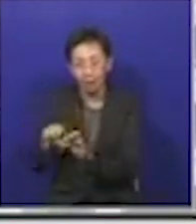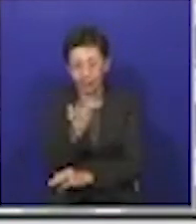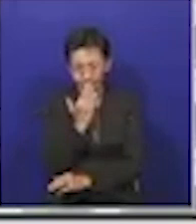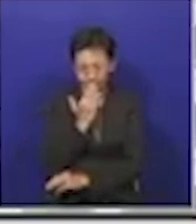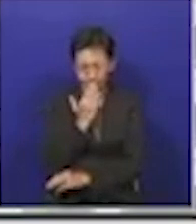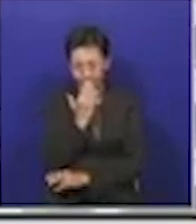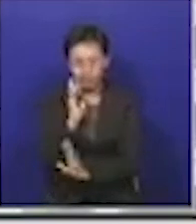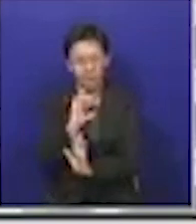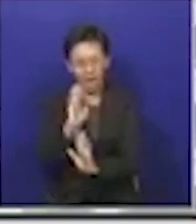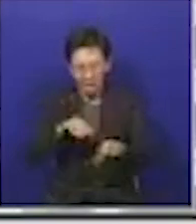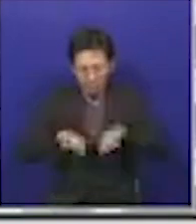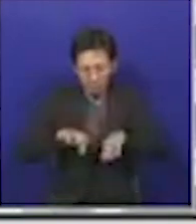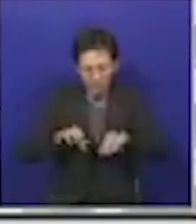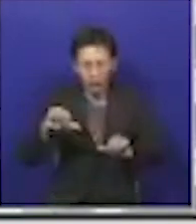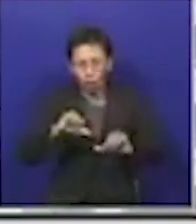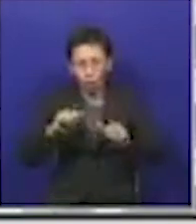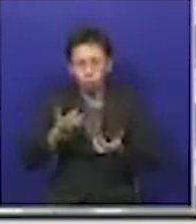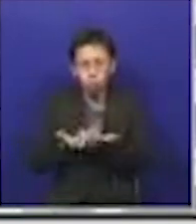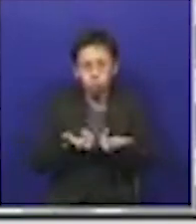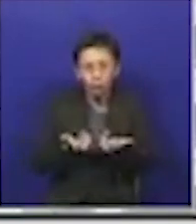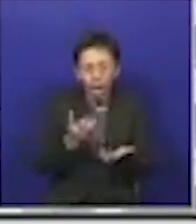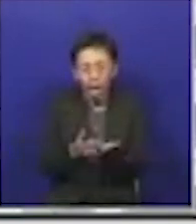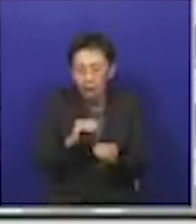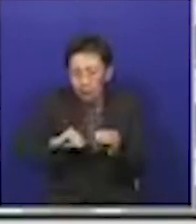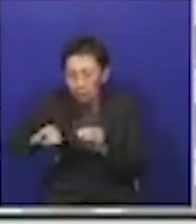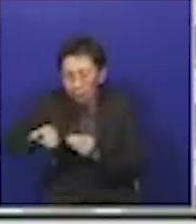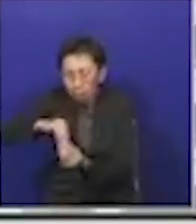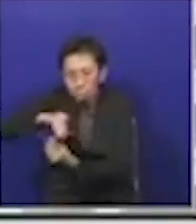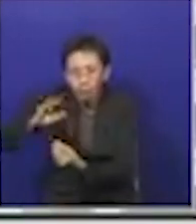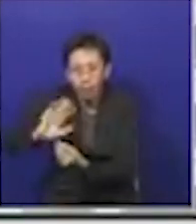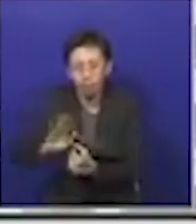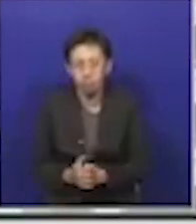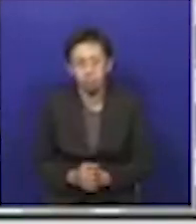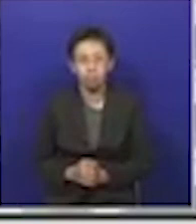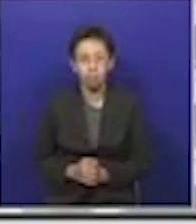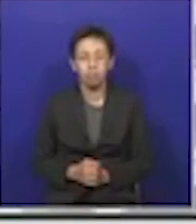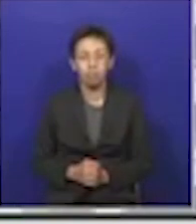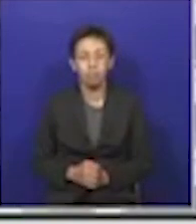มเมฮะบริหารล้มเหลวตรงอื่นแล้วอย่าเอาเงินนี้ไปโปะฮะ